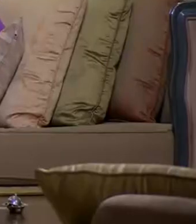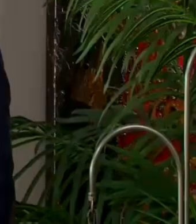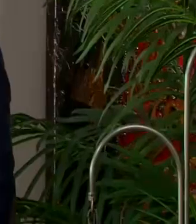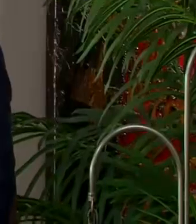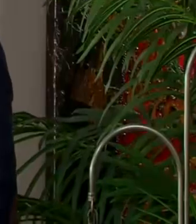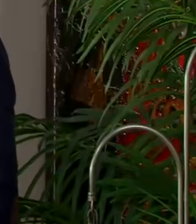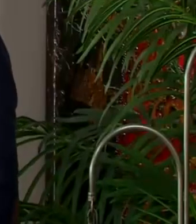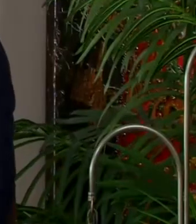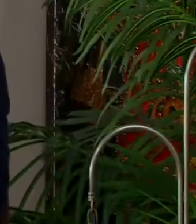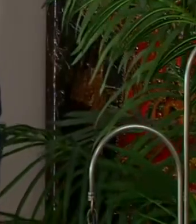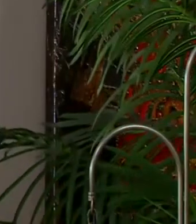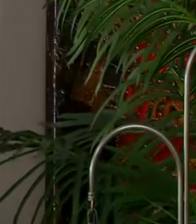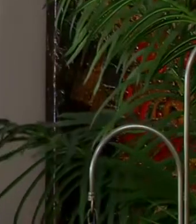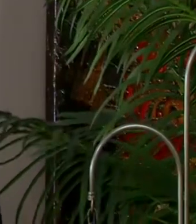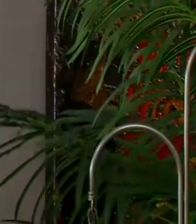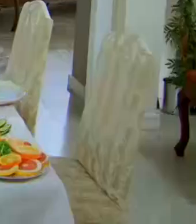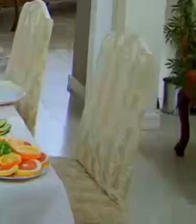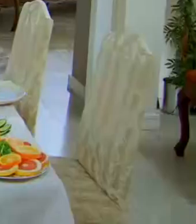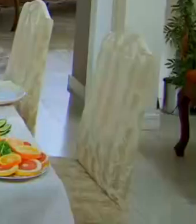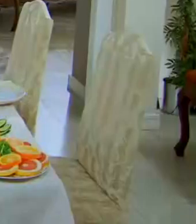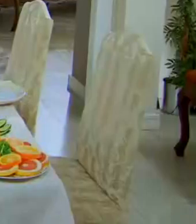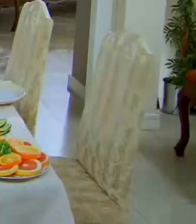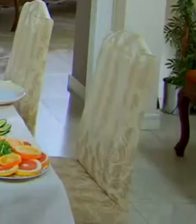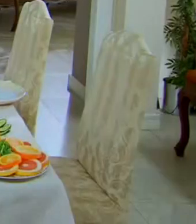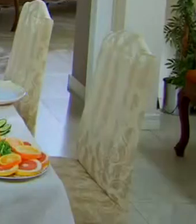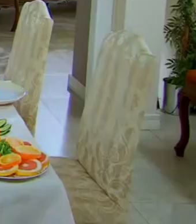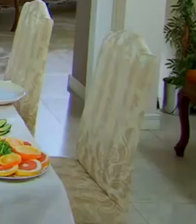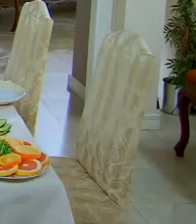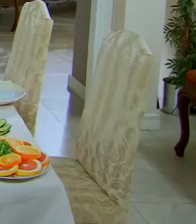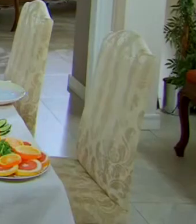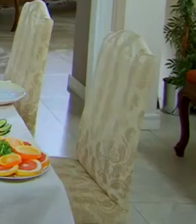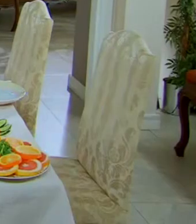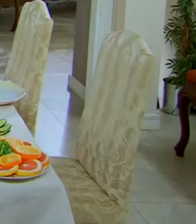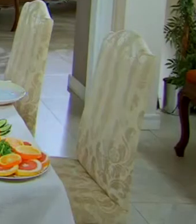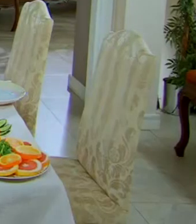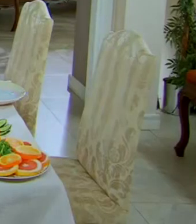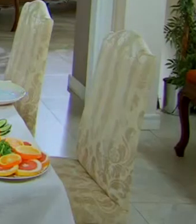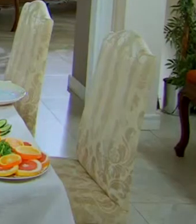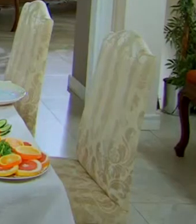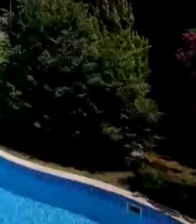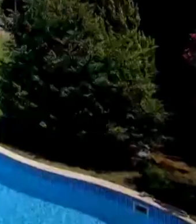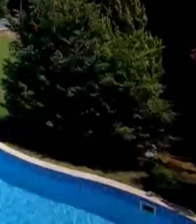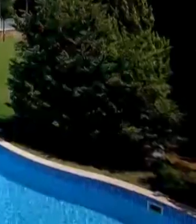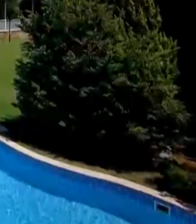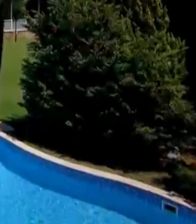Sarp kulis yapmaya önce kimden başlayacağını hesap eder gibi. Olduğu yerde kala kaldı düşünceleriyle.